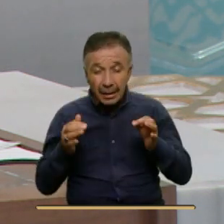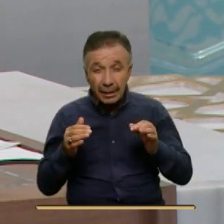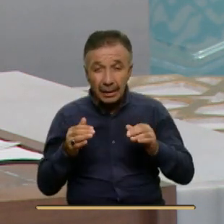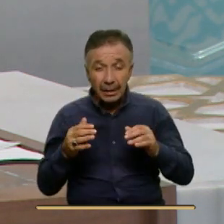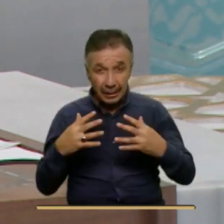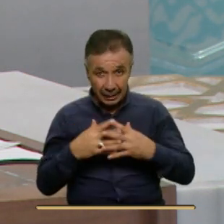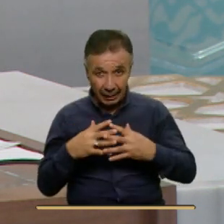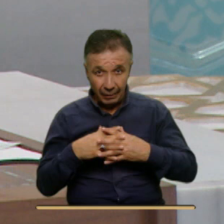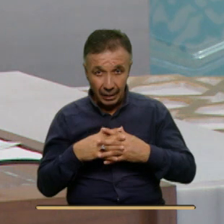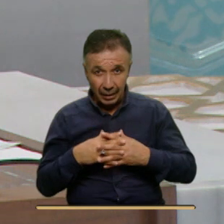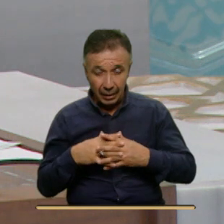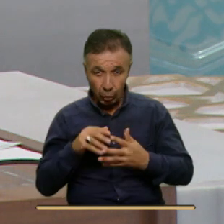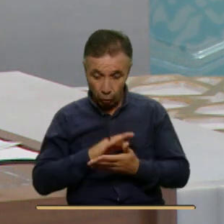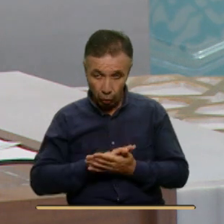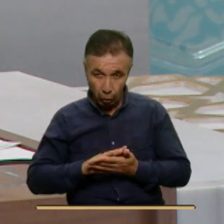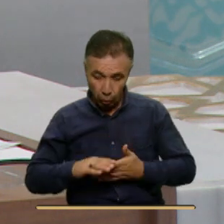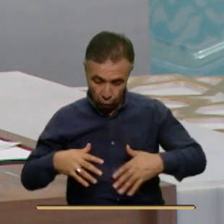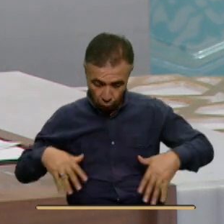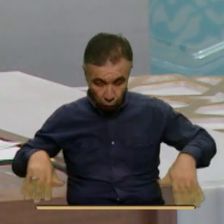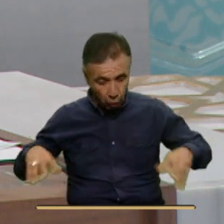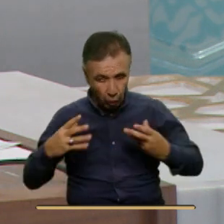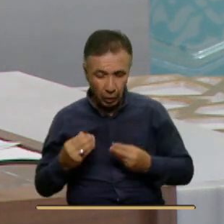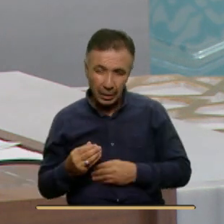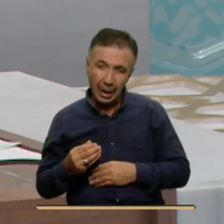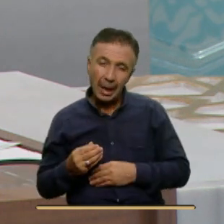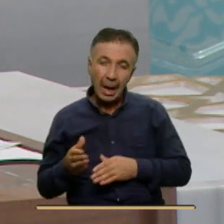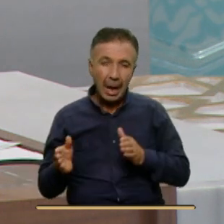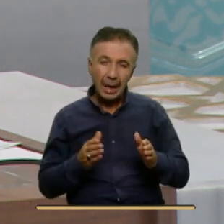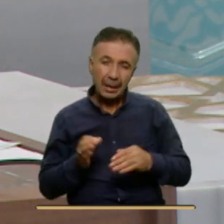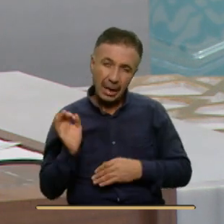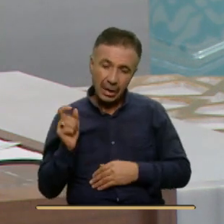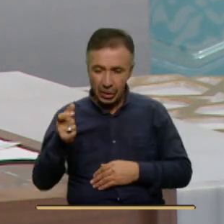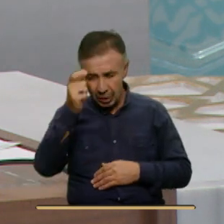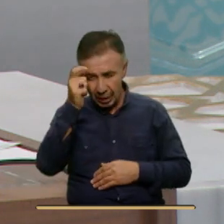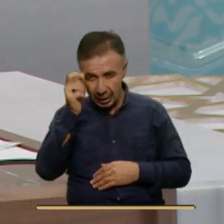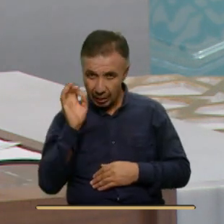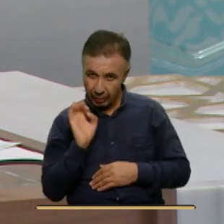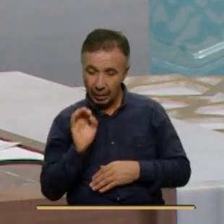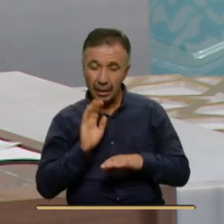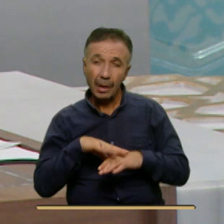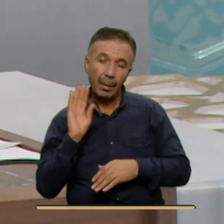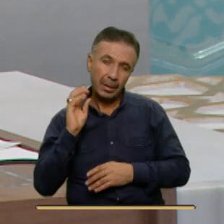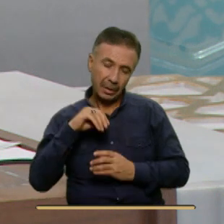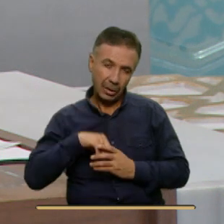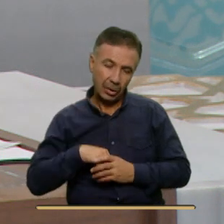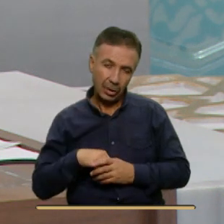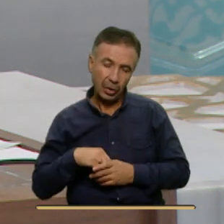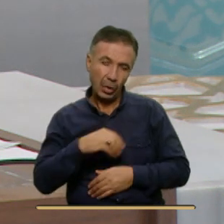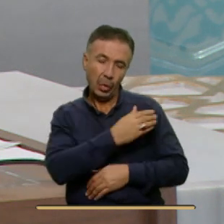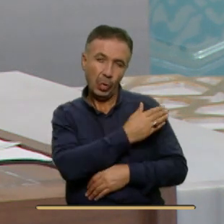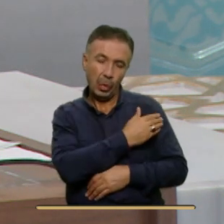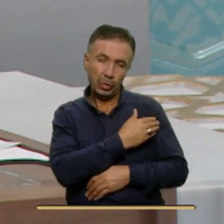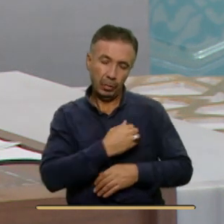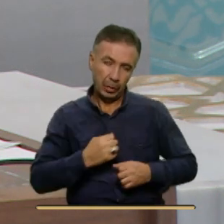düzgün tutuyorsanız, aranızda şeytanların olmaması için nasıl ki omuz omuza